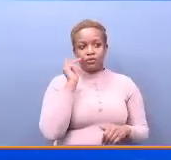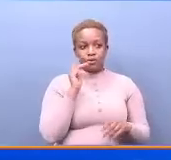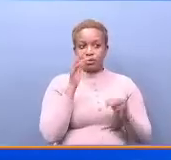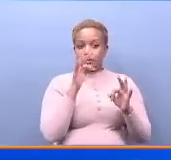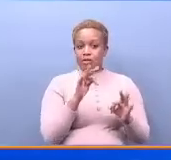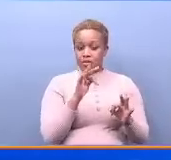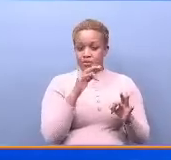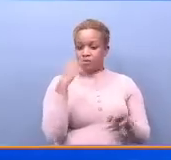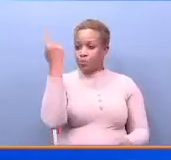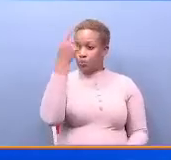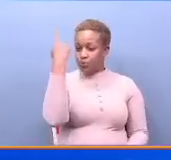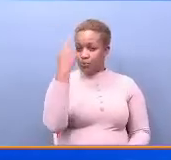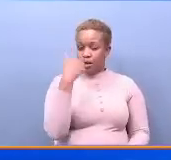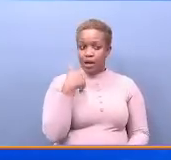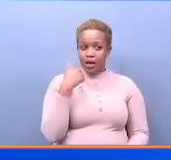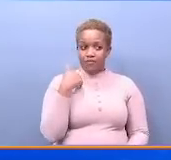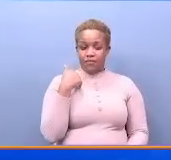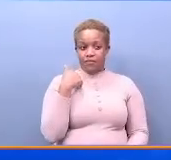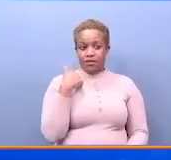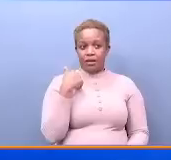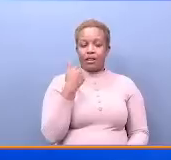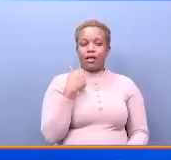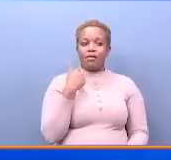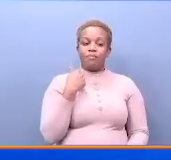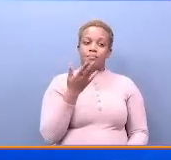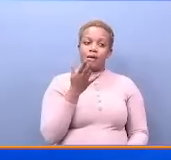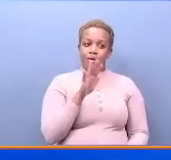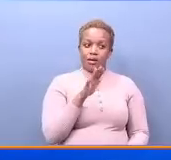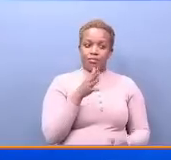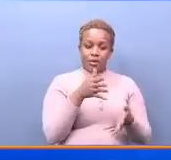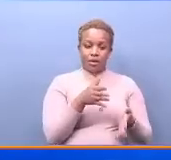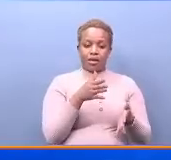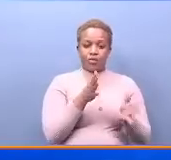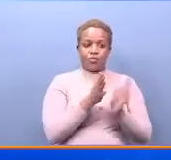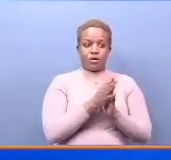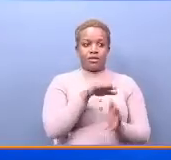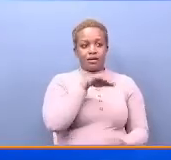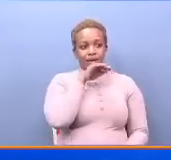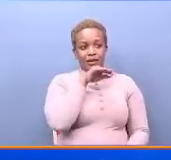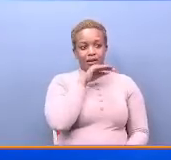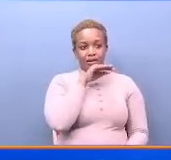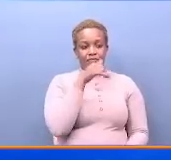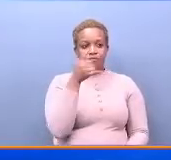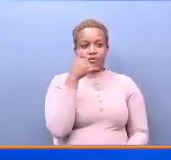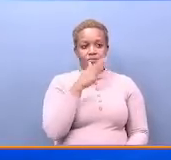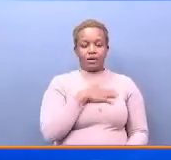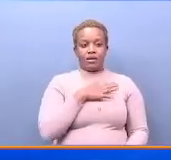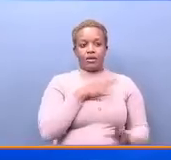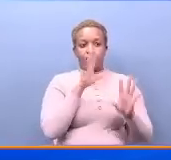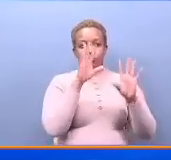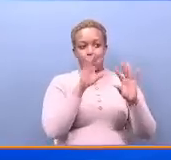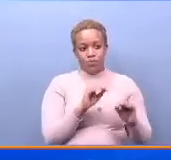itabidi nirudi. Simu yangu ikazima. Nikamwambia niko hapa Wilson na Raila. Simu yangu ilipozima na mimi sijazoea kudanganya,